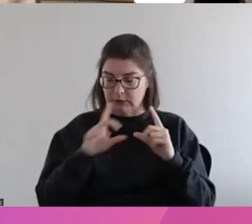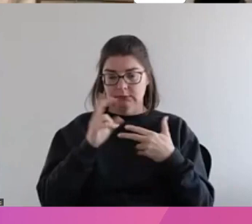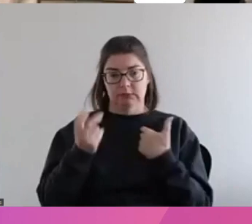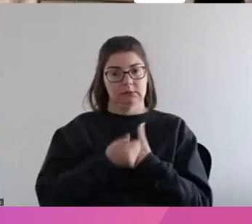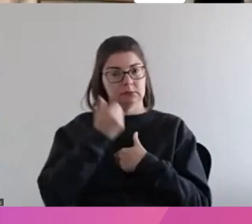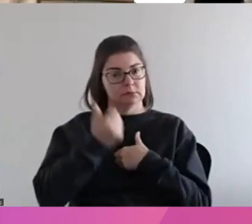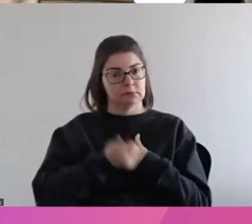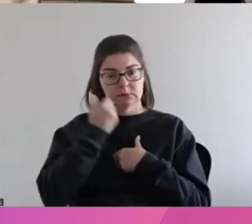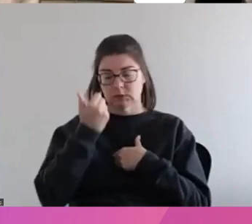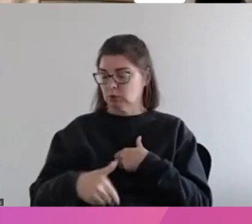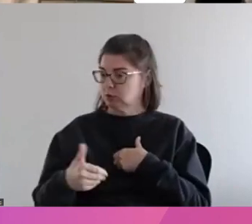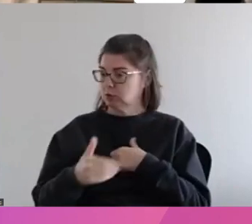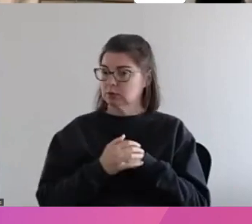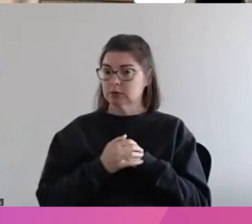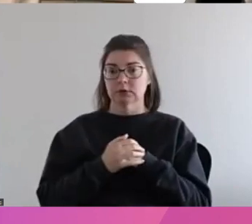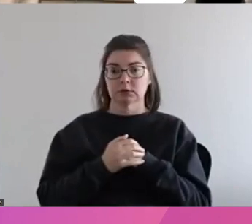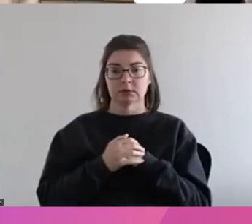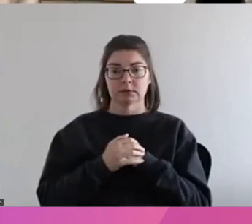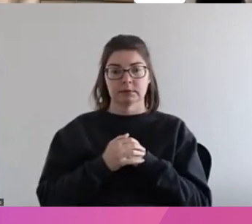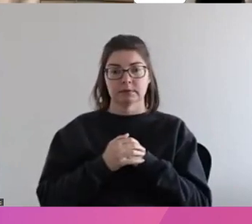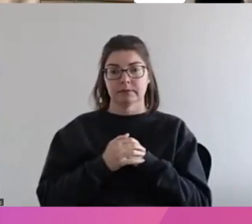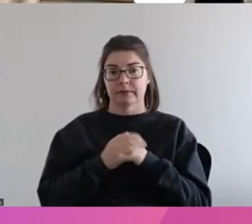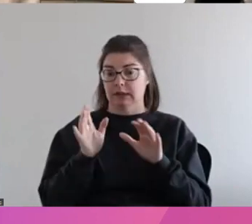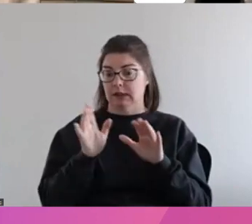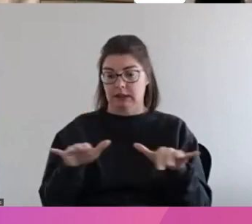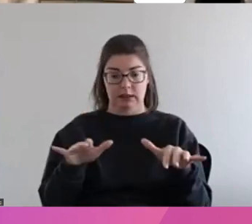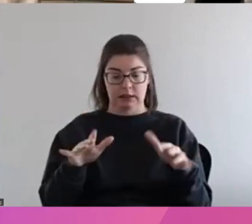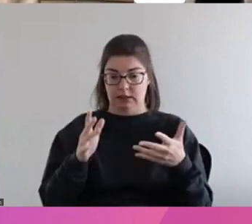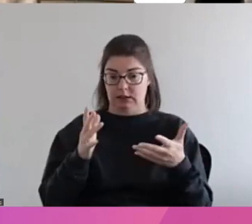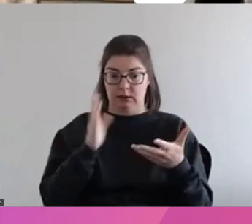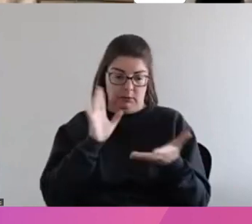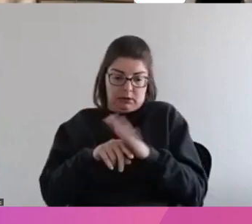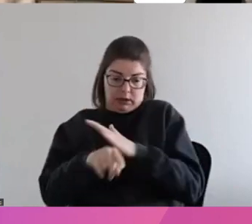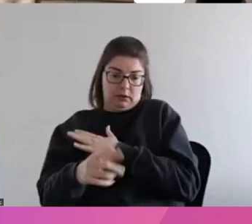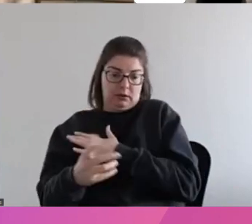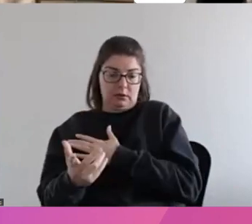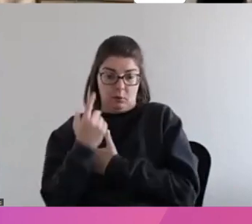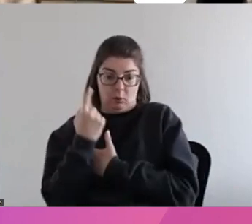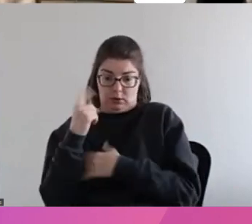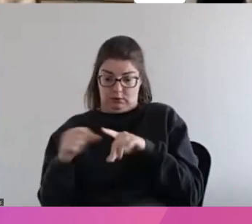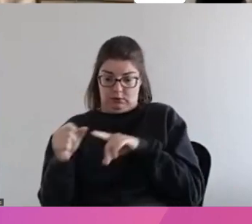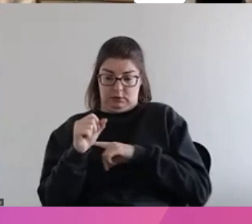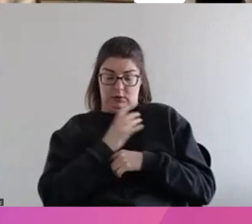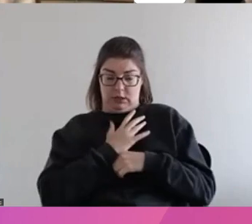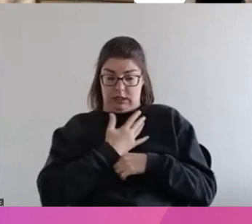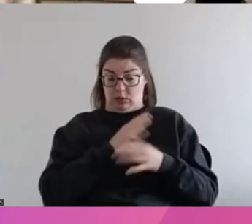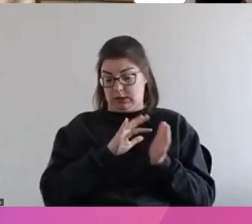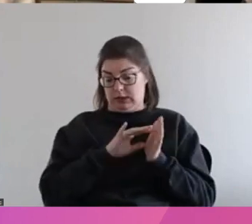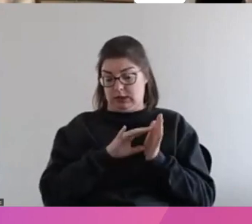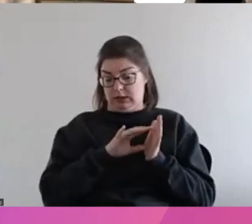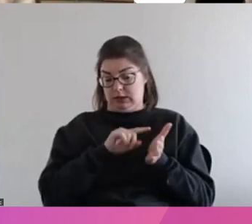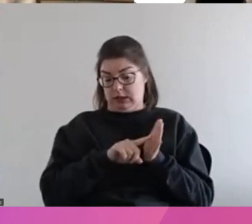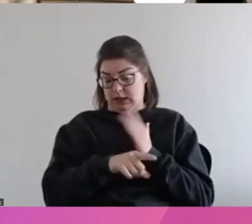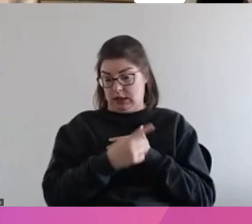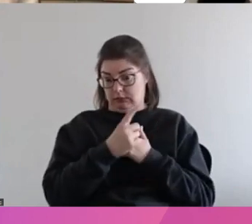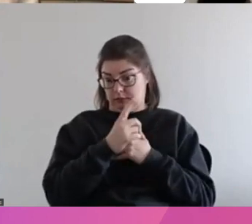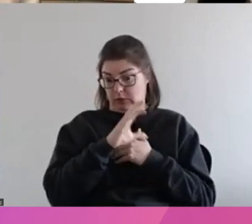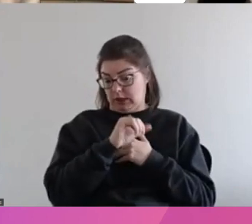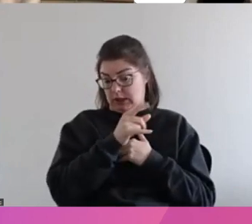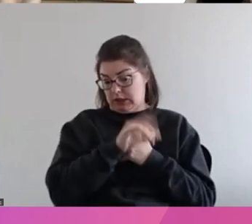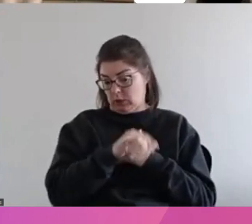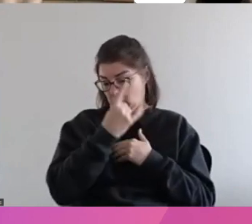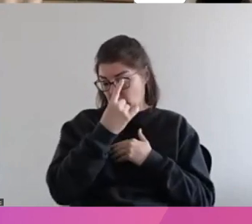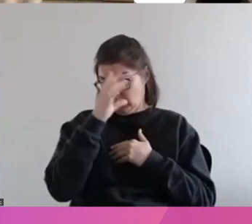va vraiment se propager, mais c'est dangereux pour les enfants. Les enfants peuvent finir par être assassinés. Il y a